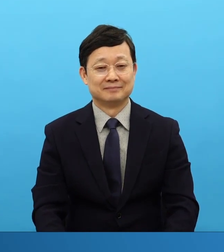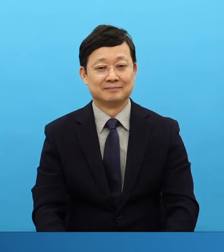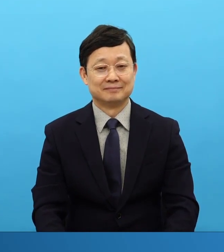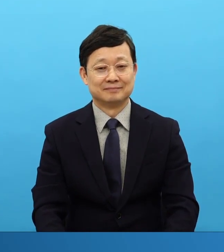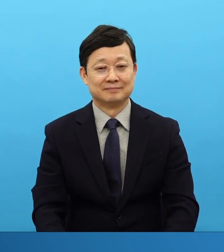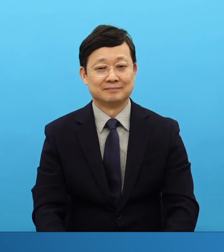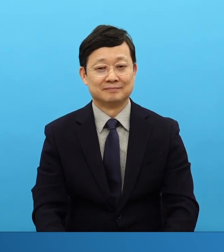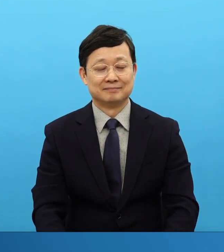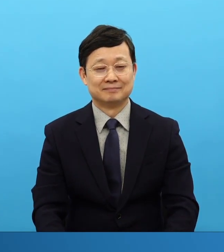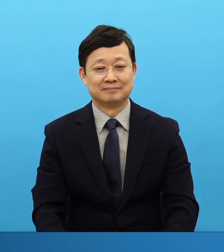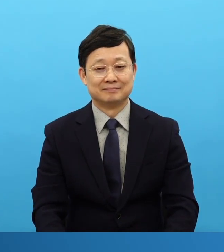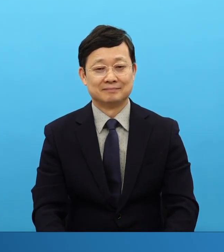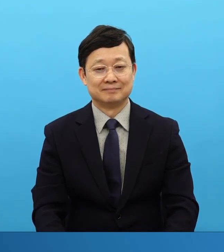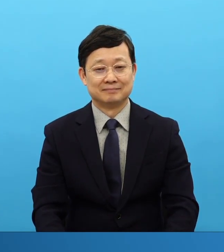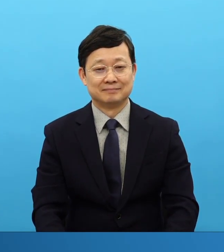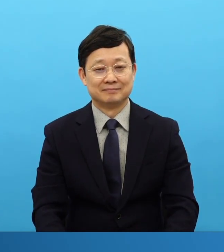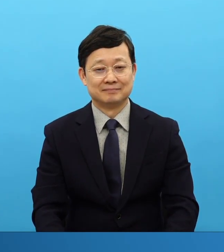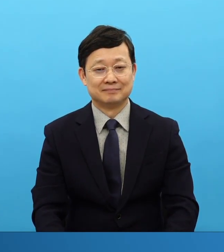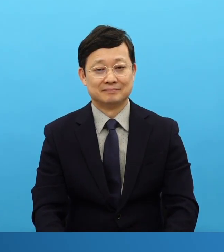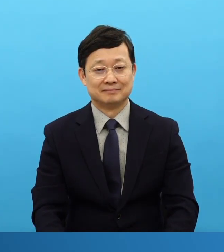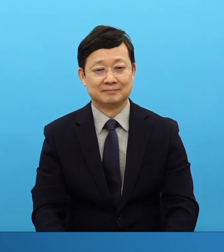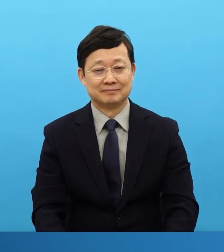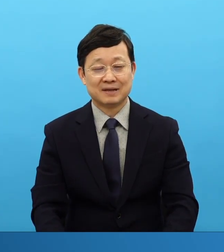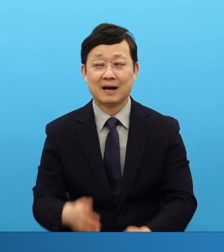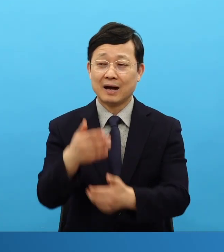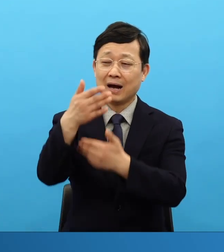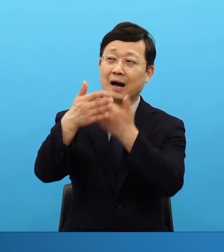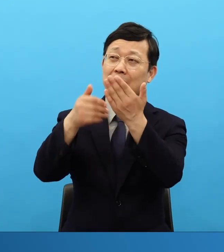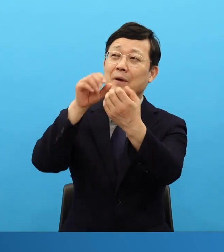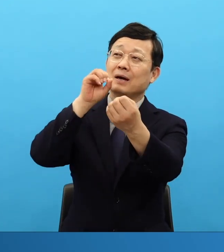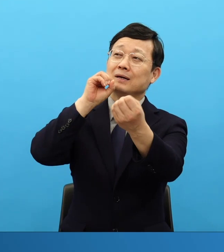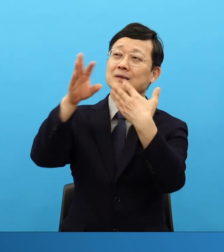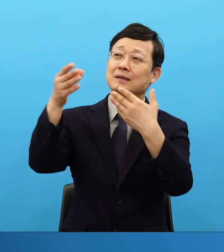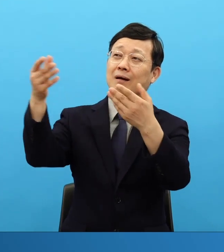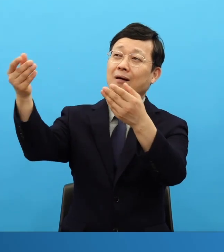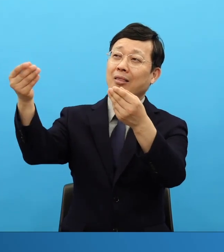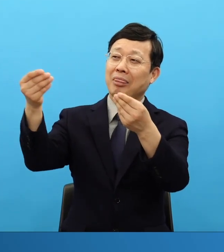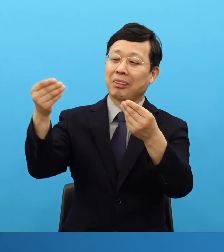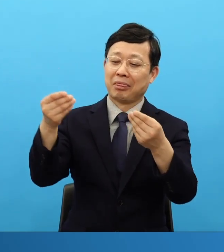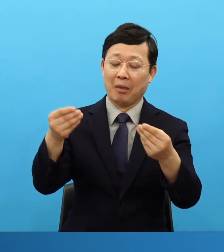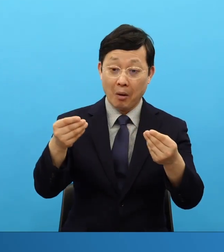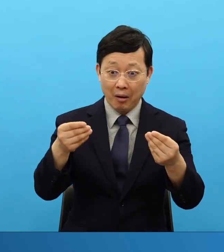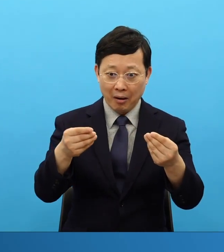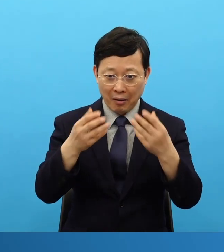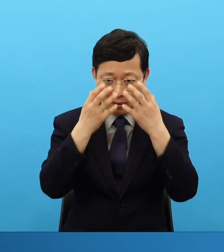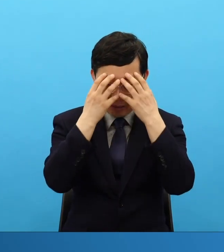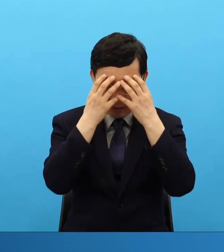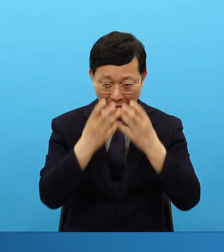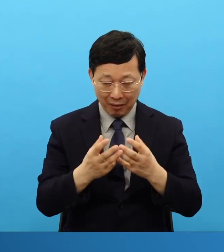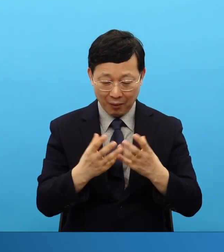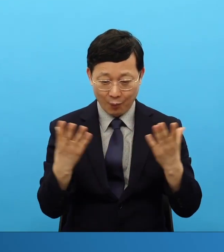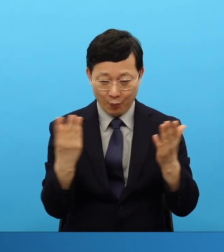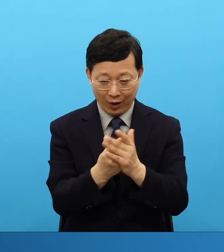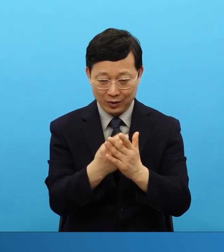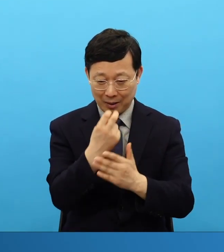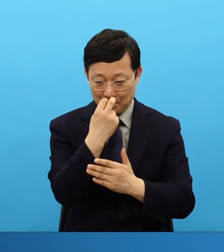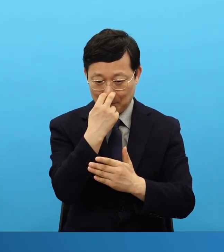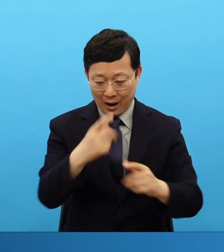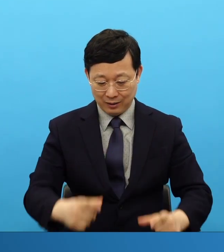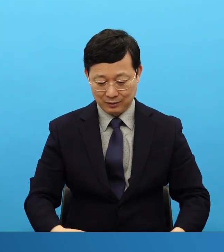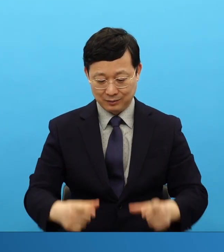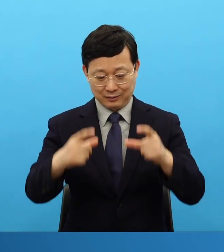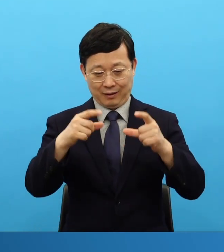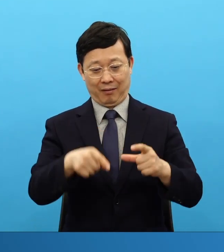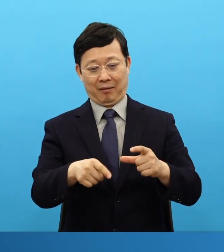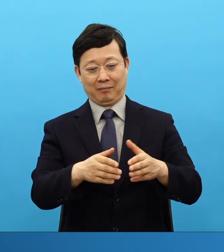그러면 응답으로 절대 망대가 서게 설 수밖에 없어요. Then with that answer, the absolute partisan has no choice but to be established. 이게 절대 망대입니다.